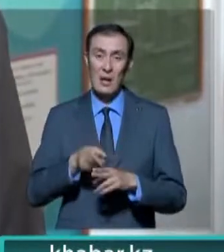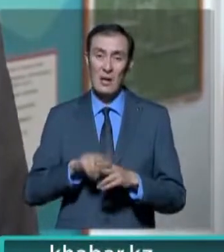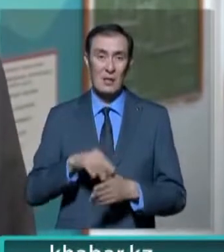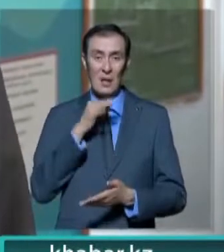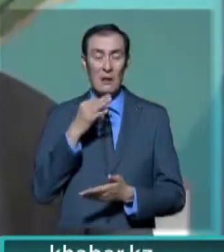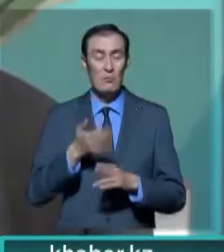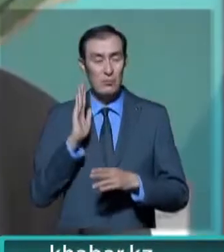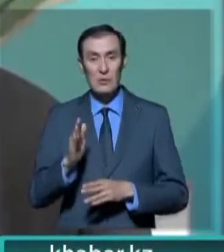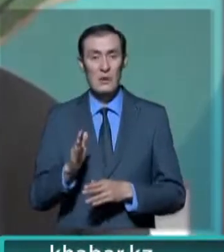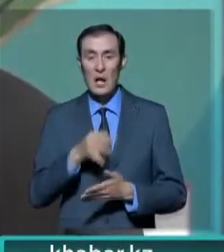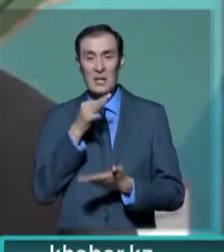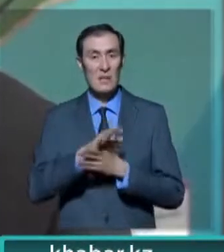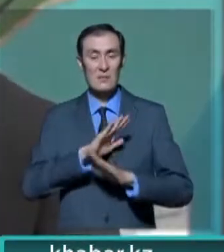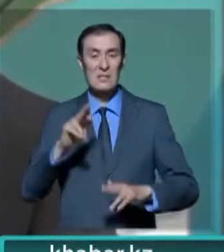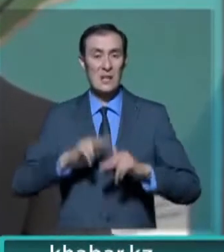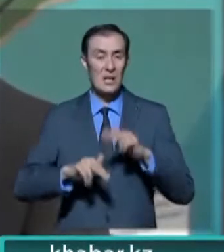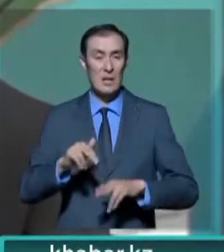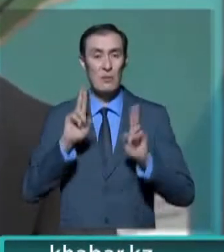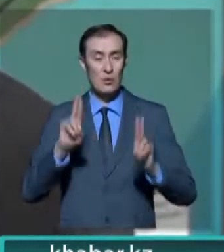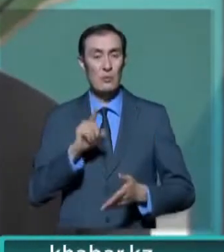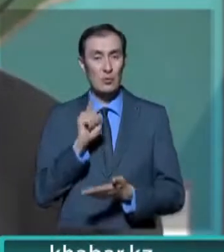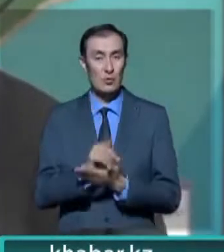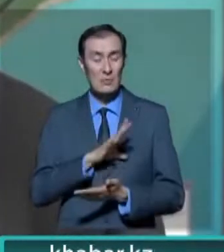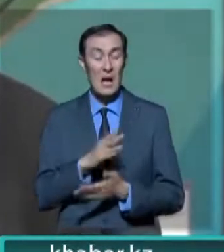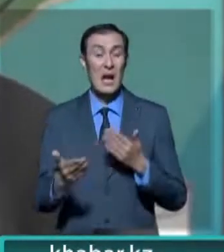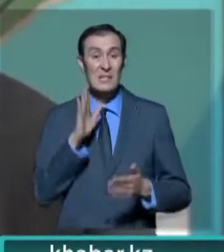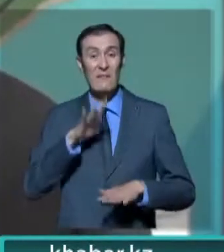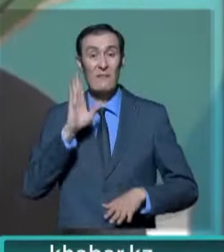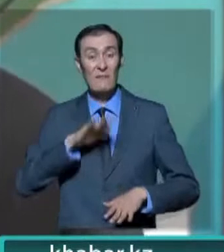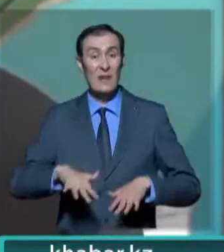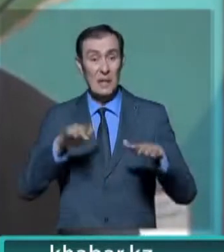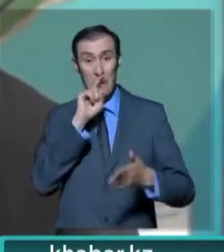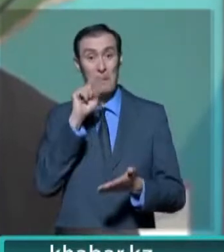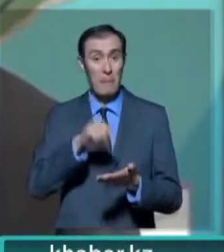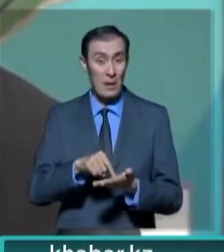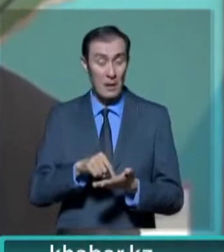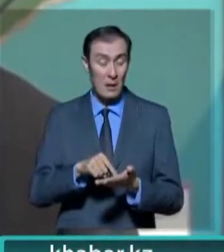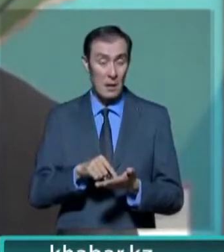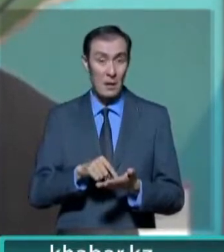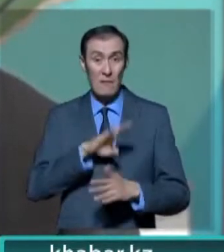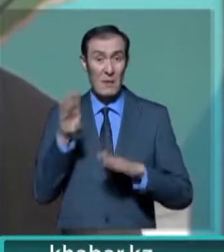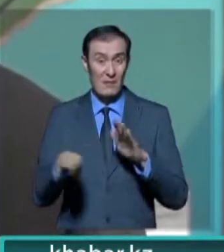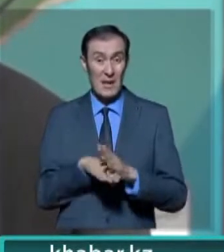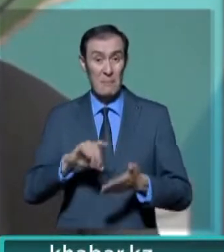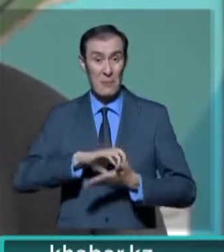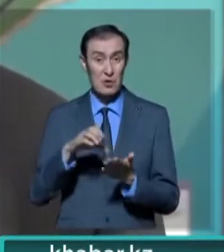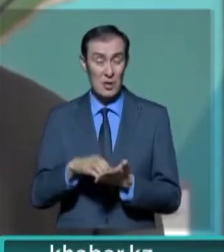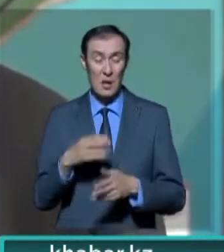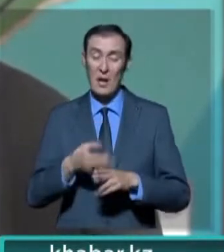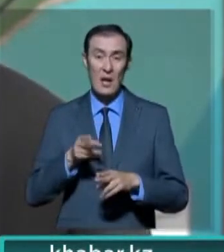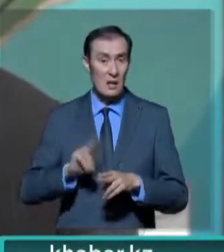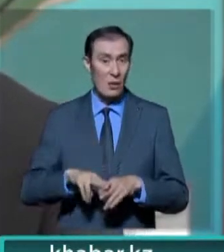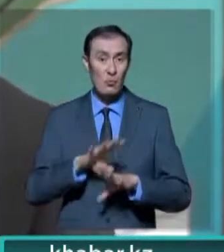ответственность ТВС не несет. Строительные нормы соответствующие должен быть. А если вода туда все-таки попал, подвальные помещения, это